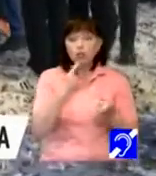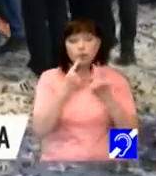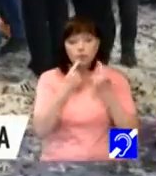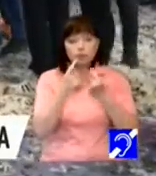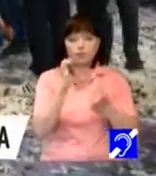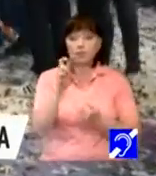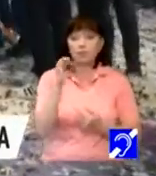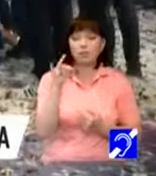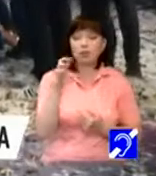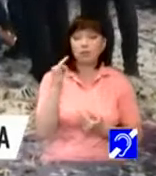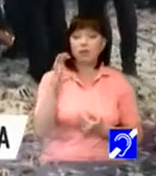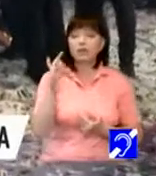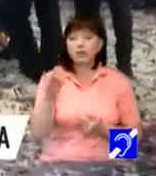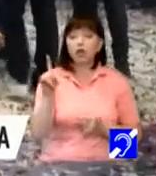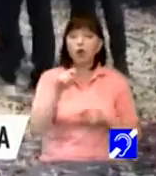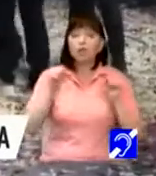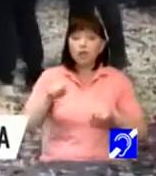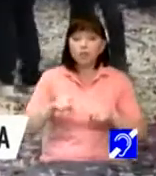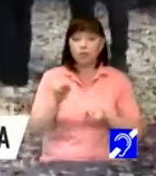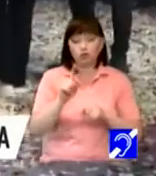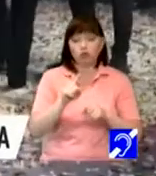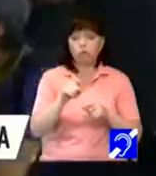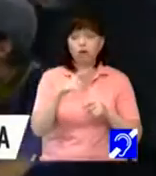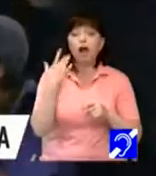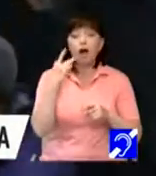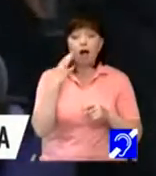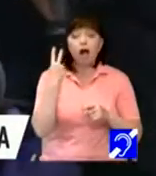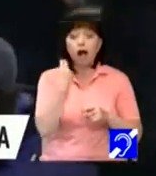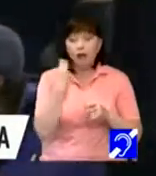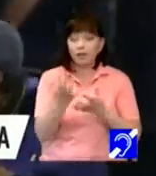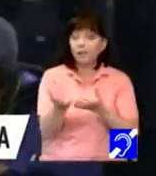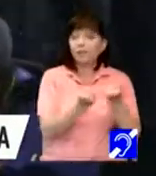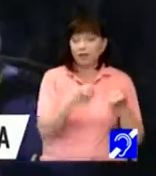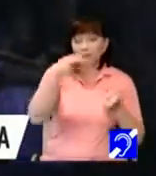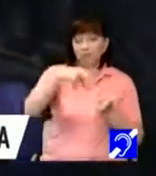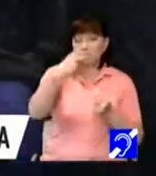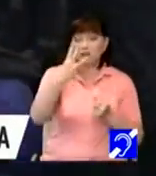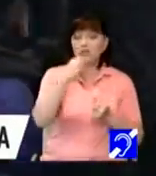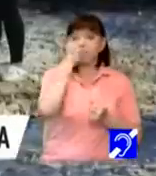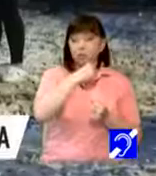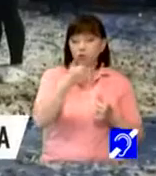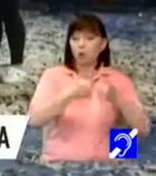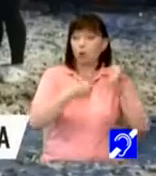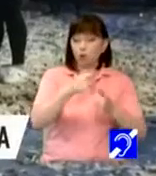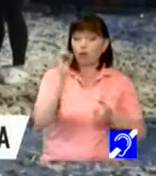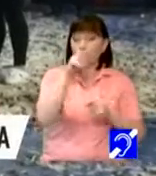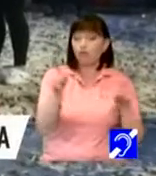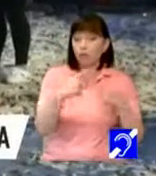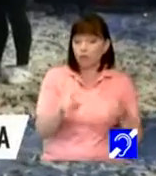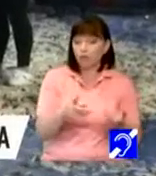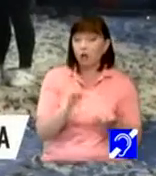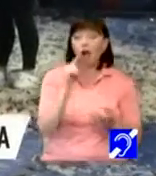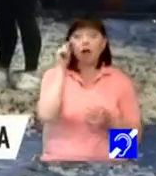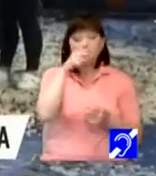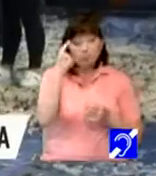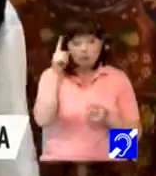cu BBC în legătură cu posibilitatea de a găzdui Eurovision 2023 în Marea Britanie. Organizatorii au ajuns la concluzia